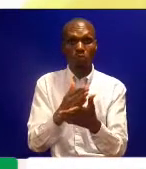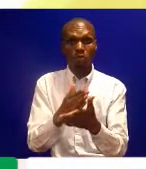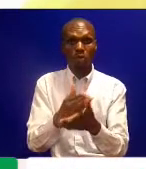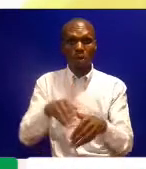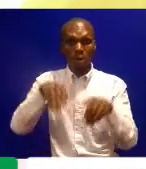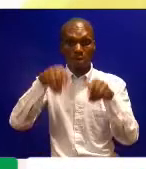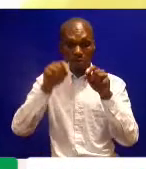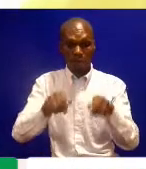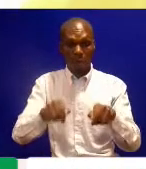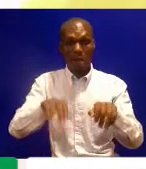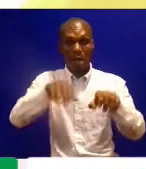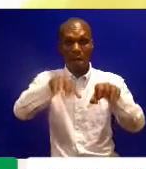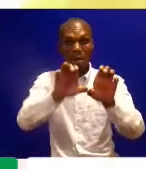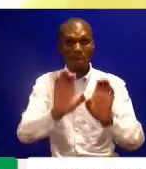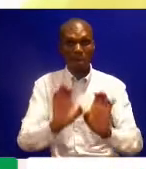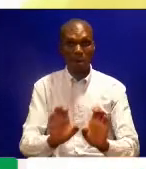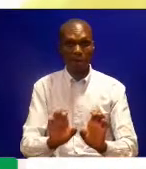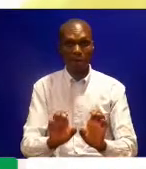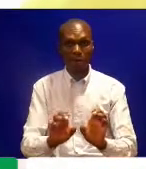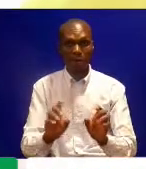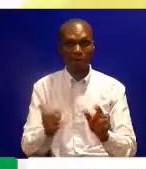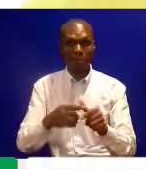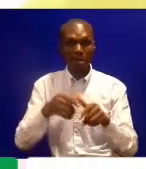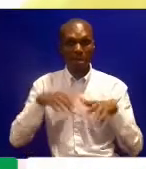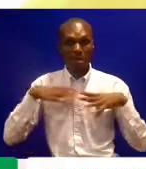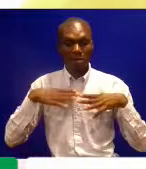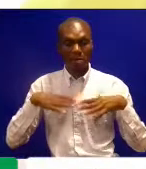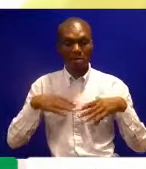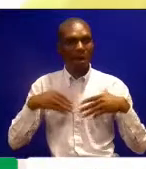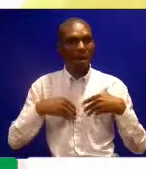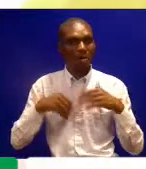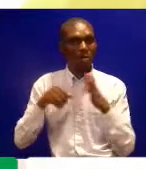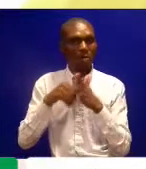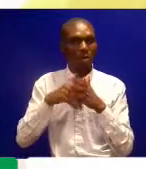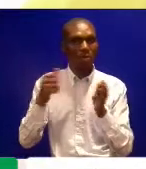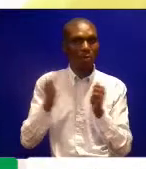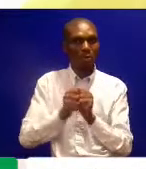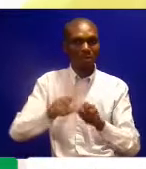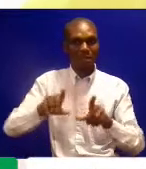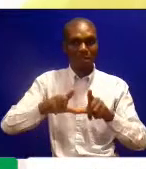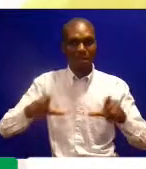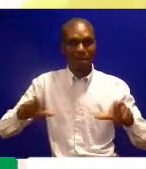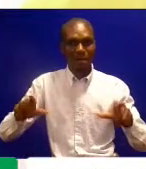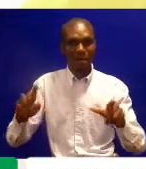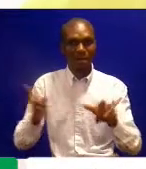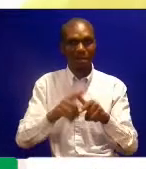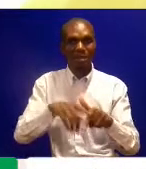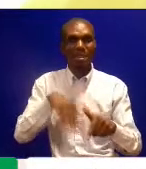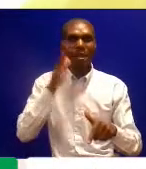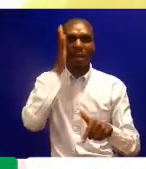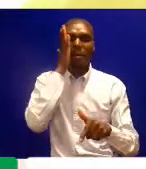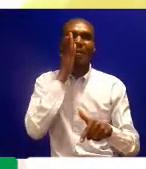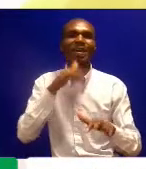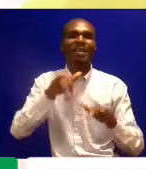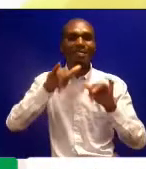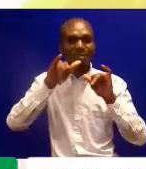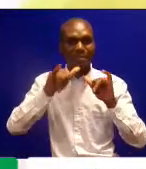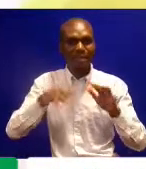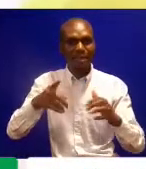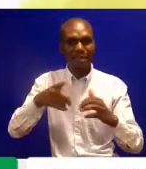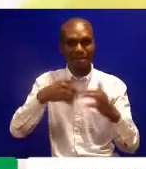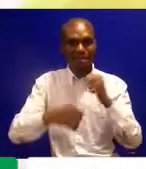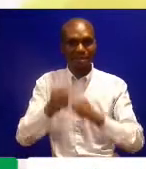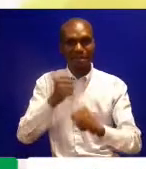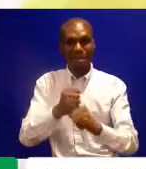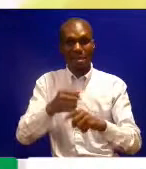are nyarobono ni ga asense me yubare go kubuneke ginga kyo bulimo egento kere to mugako yo komenya asenkendo ase miaka yons